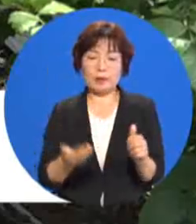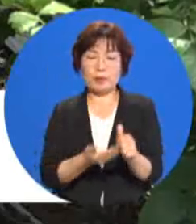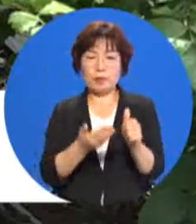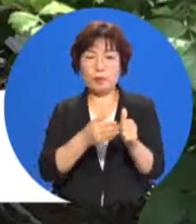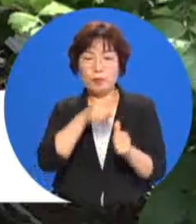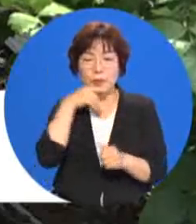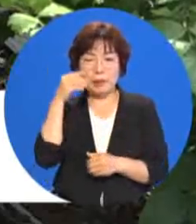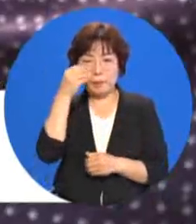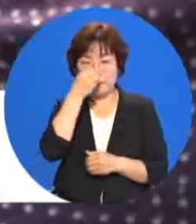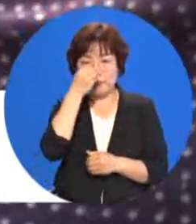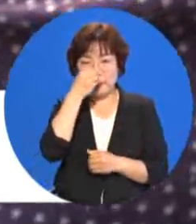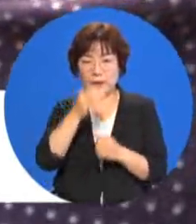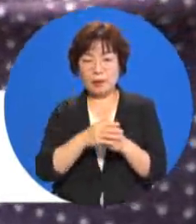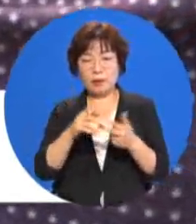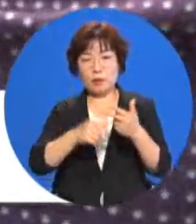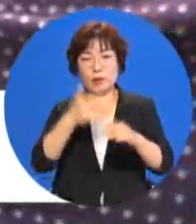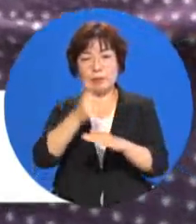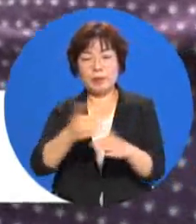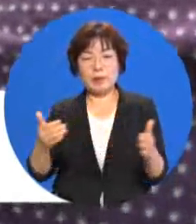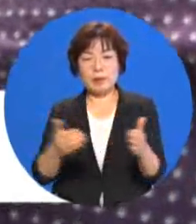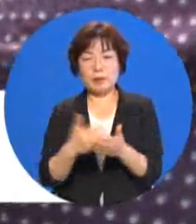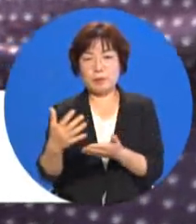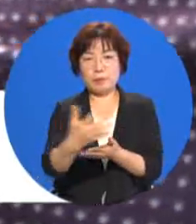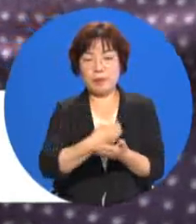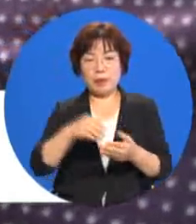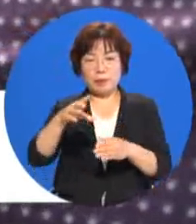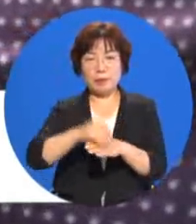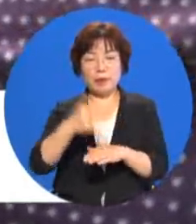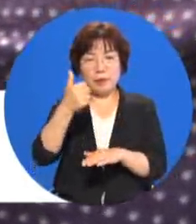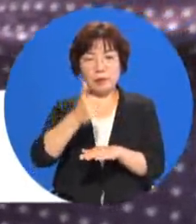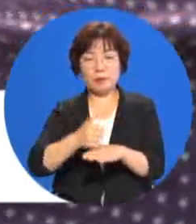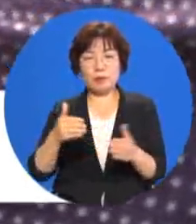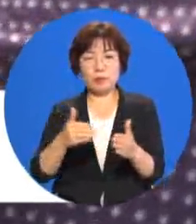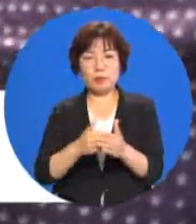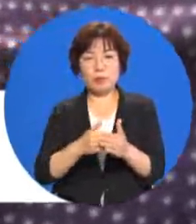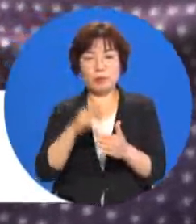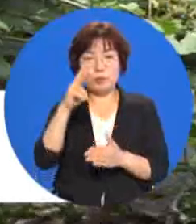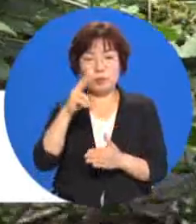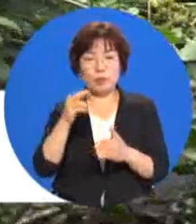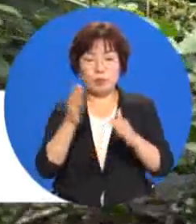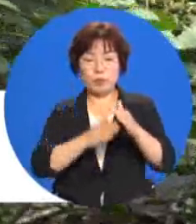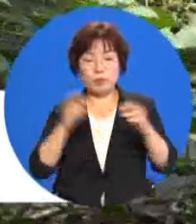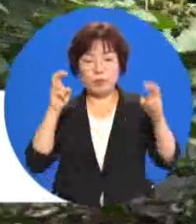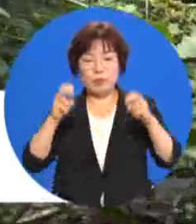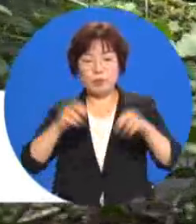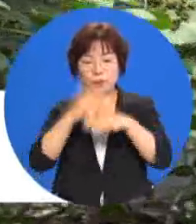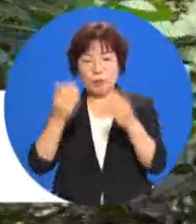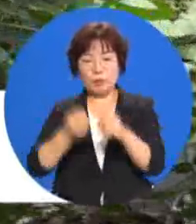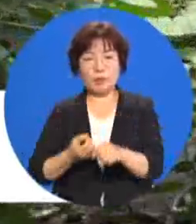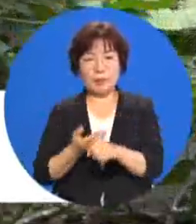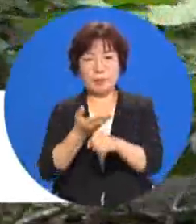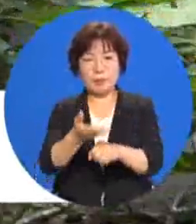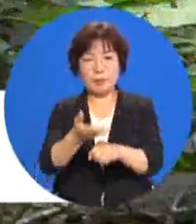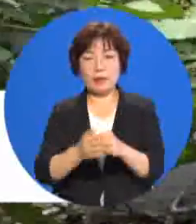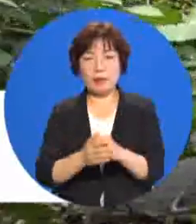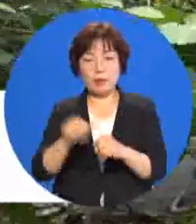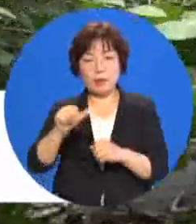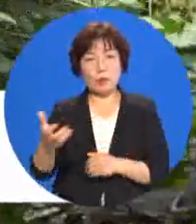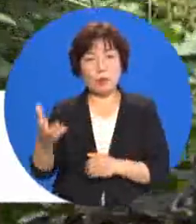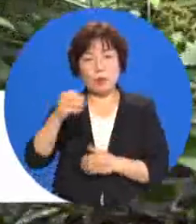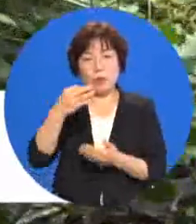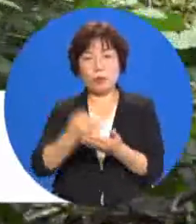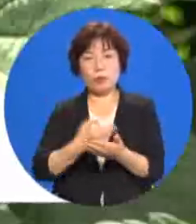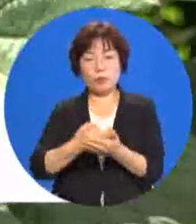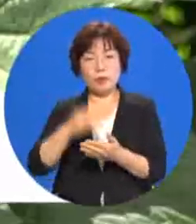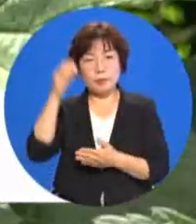백운산 복분자가 다음 달 말까지 수확과 건조 과정을 거쳐 인삼공사에 전량 출하될 계획이며 올해 5억 원의 소득